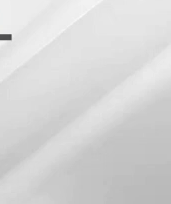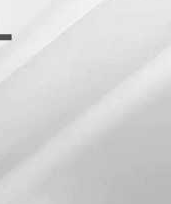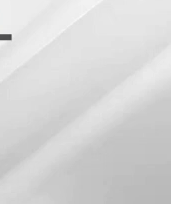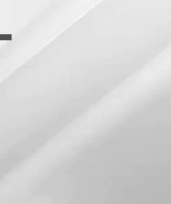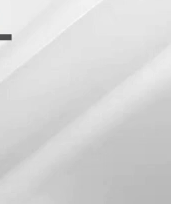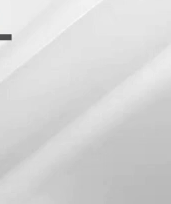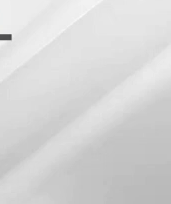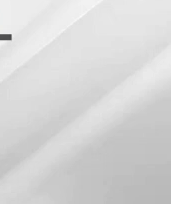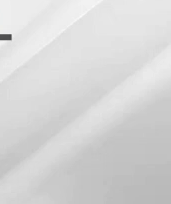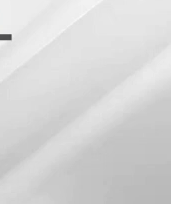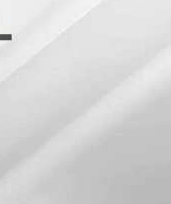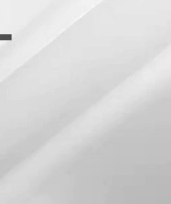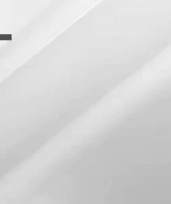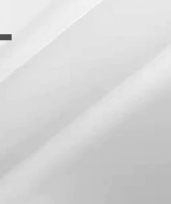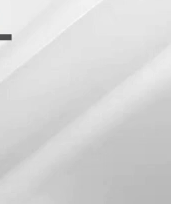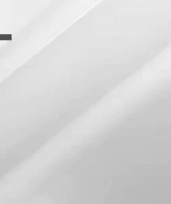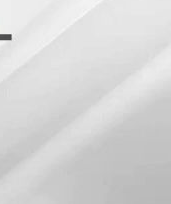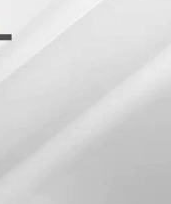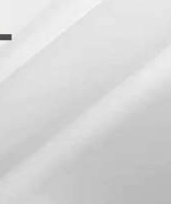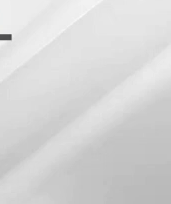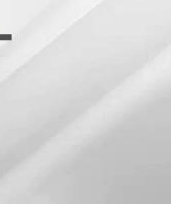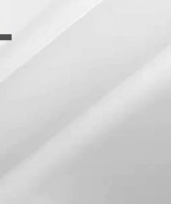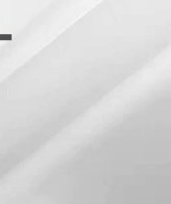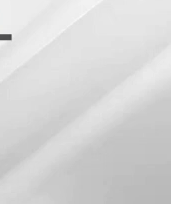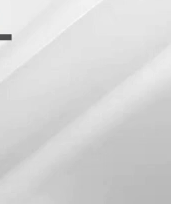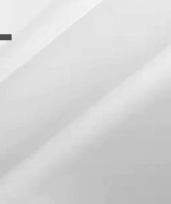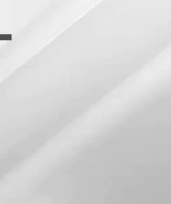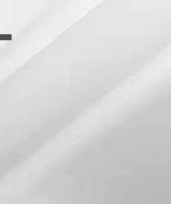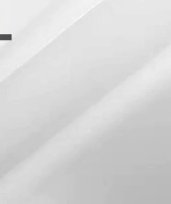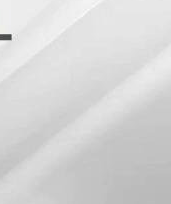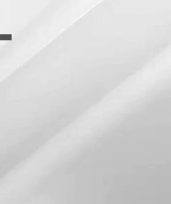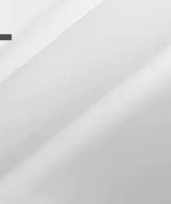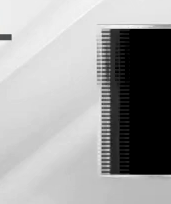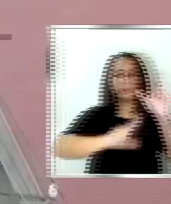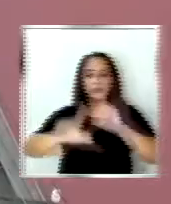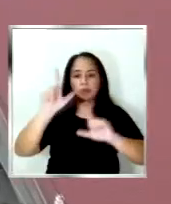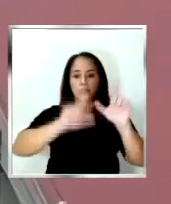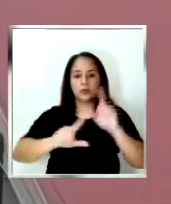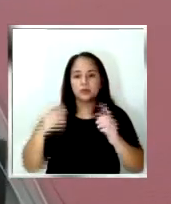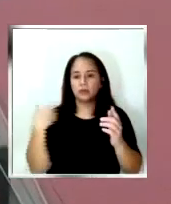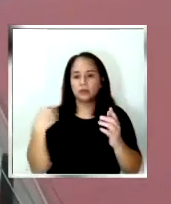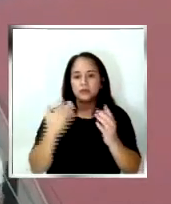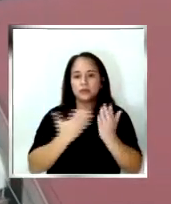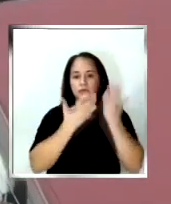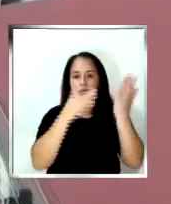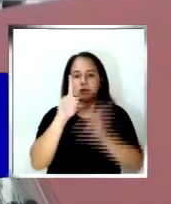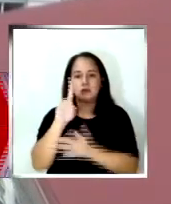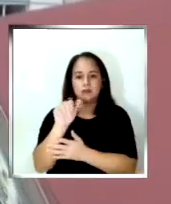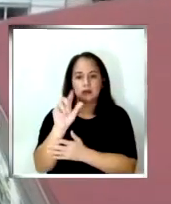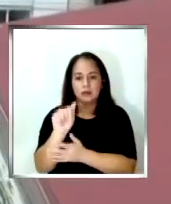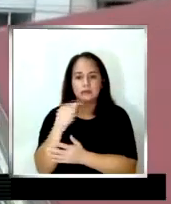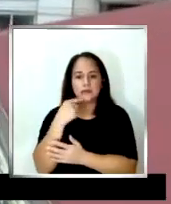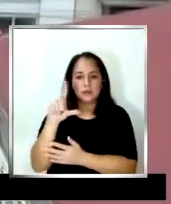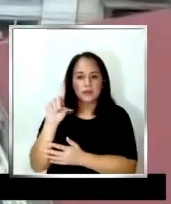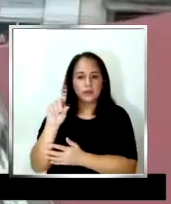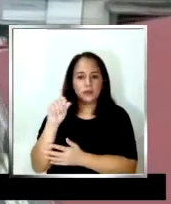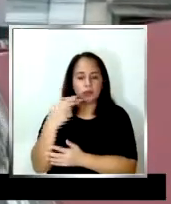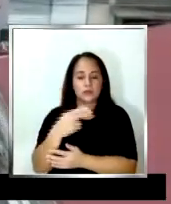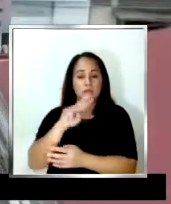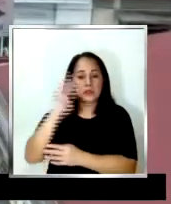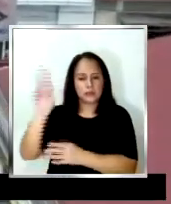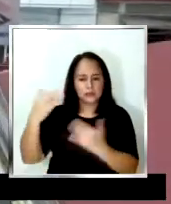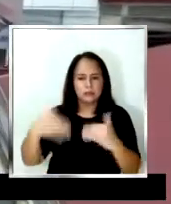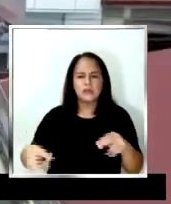po sa DOH, may 5 laboratorio na hindi nakapagsumite ng ulat. Sa Metro Manila, patuloy ang pagtaas ng bagong